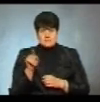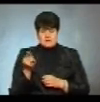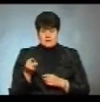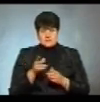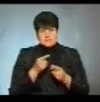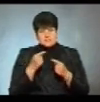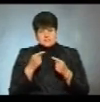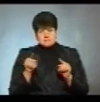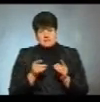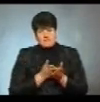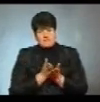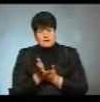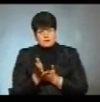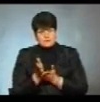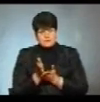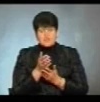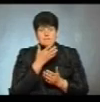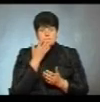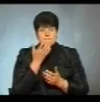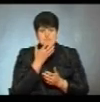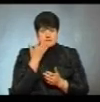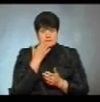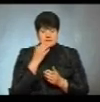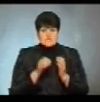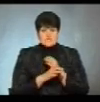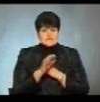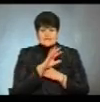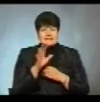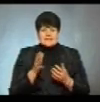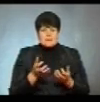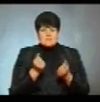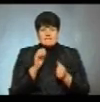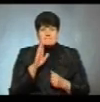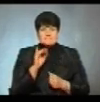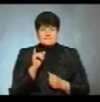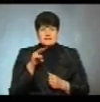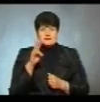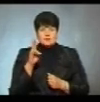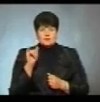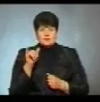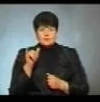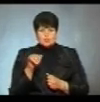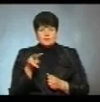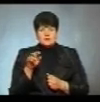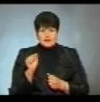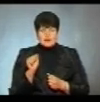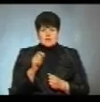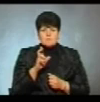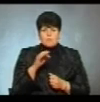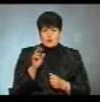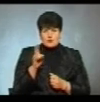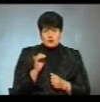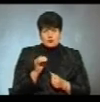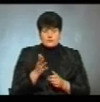вектор. Південь і Схід не підтримав Вілкула і Бойко. Він змістився у